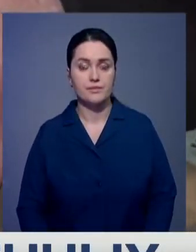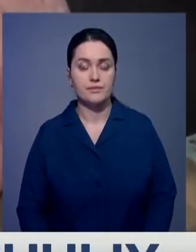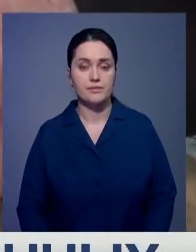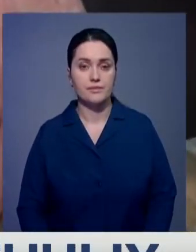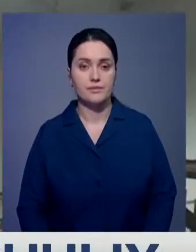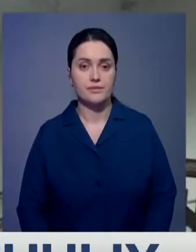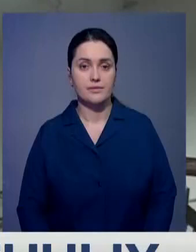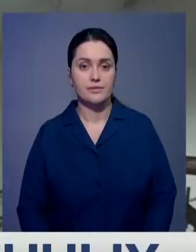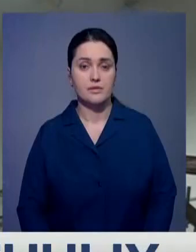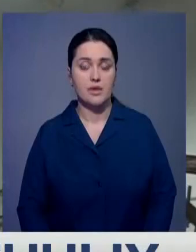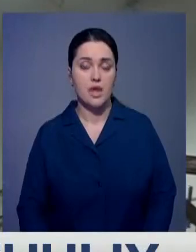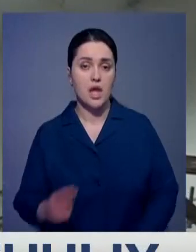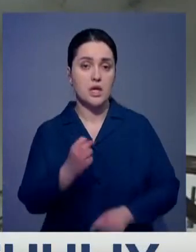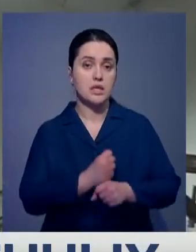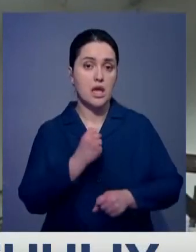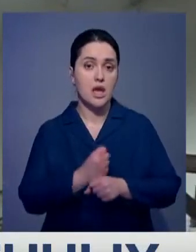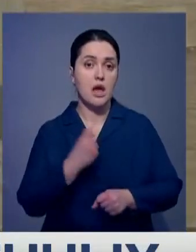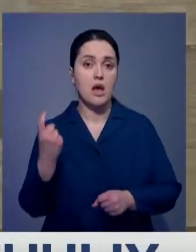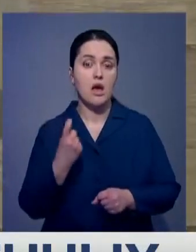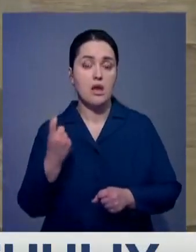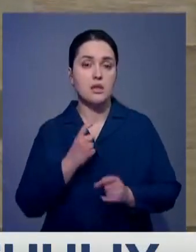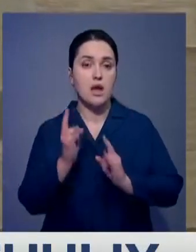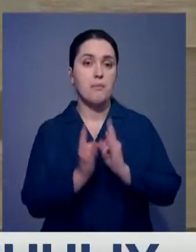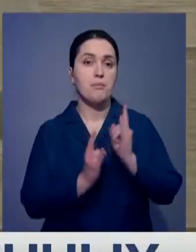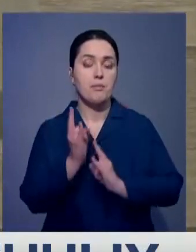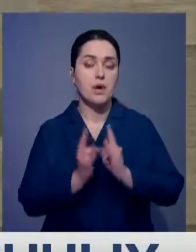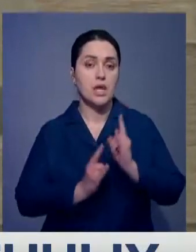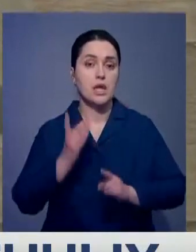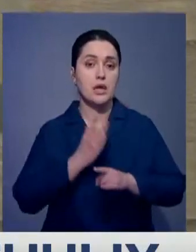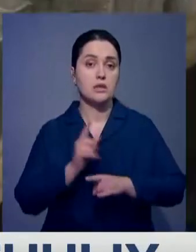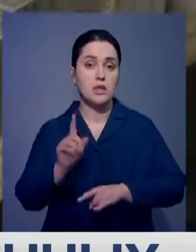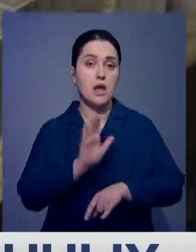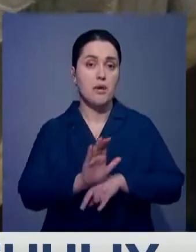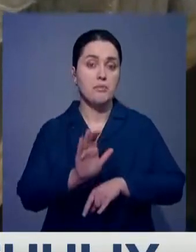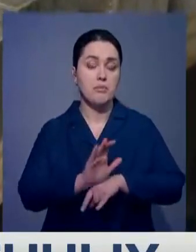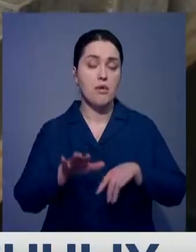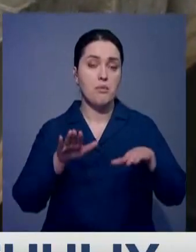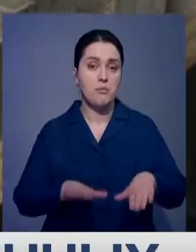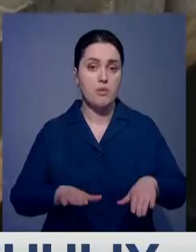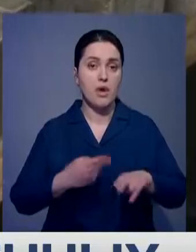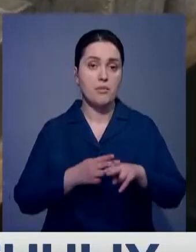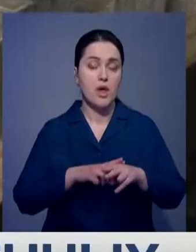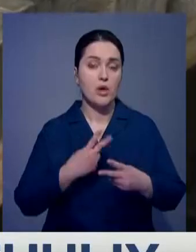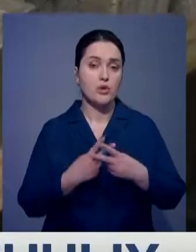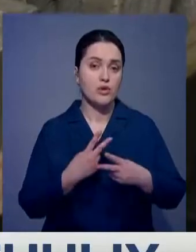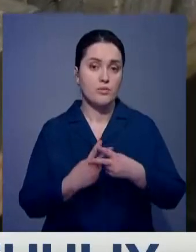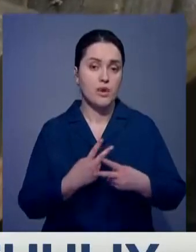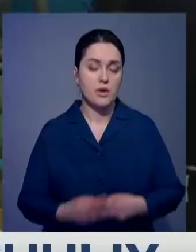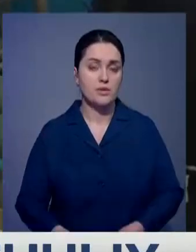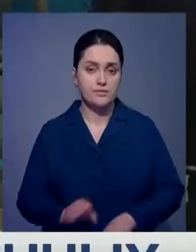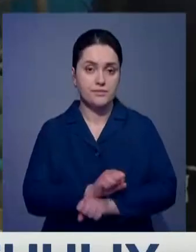Саман Джанбатаев изготавливает хозяйственное мыло. Местную продукцию поставляют во все исправительные учреждения Восточного Казахстана.